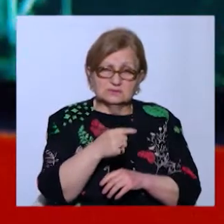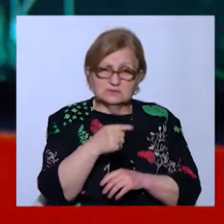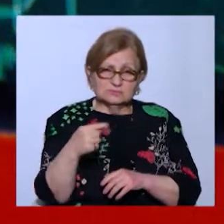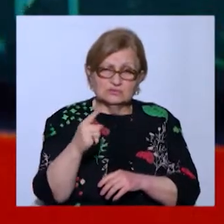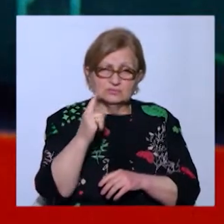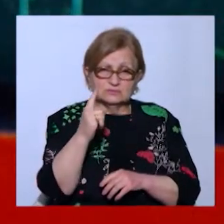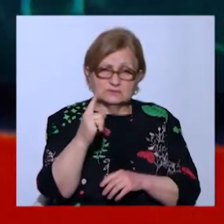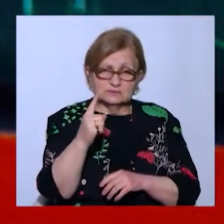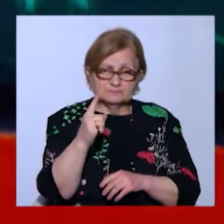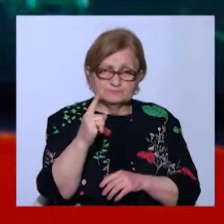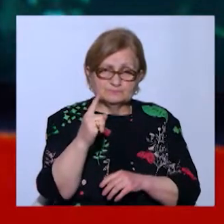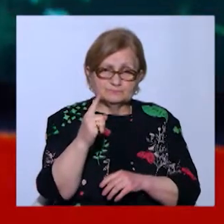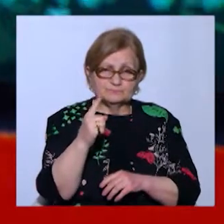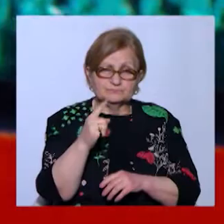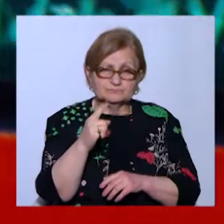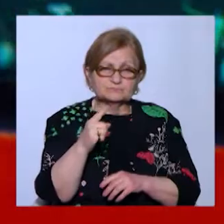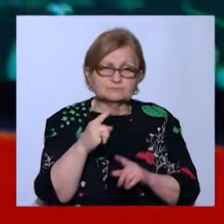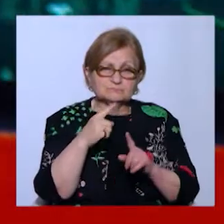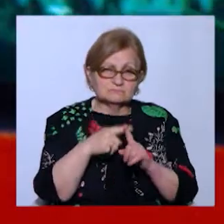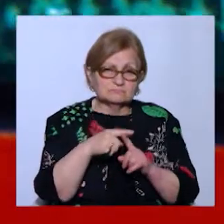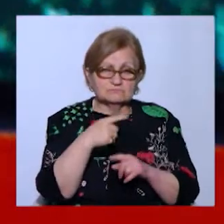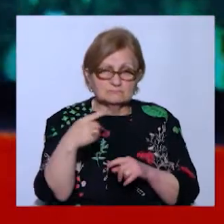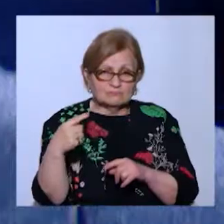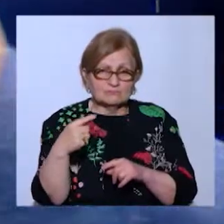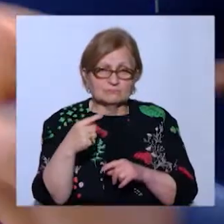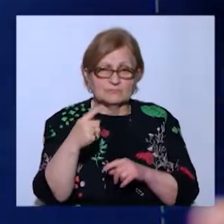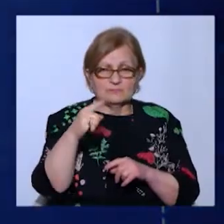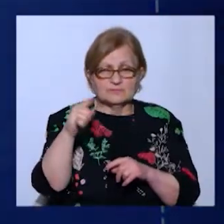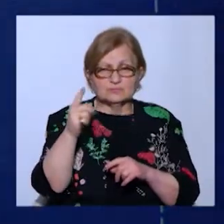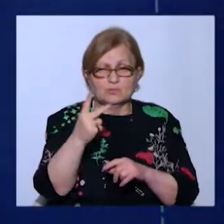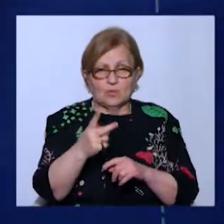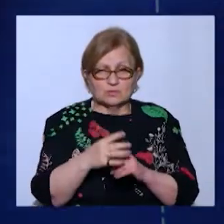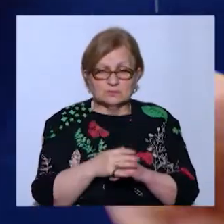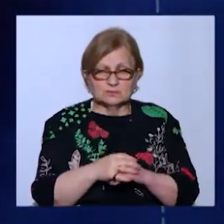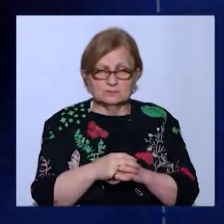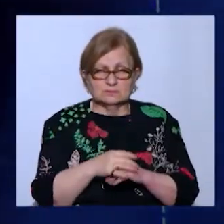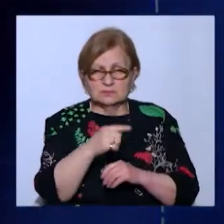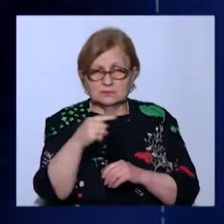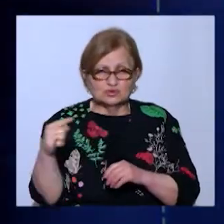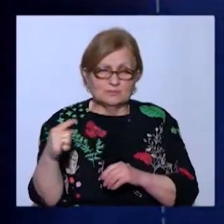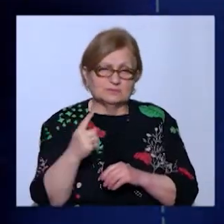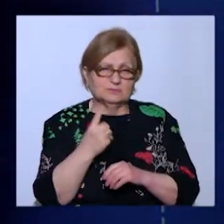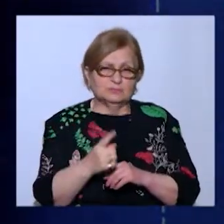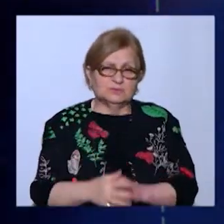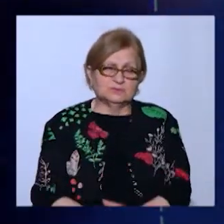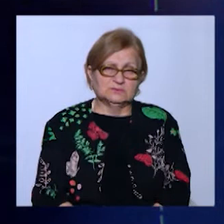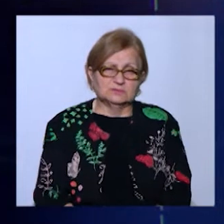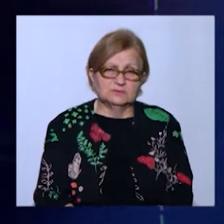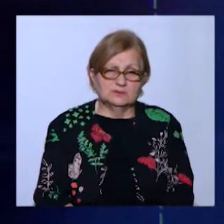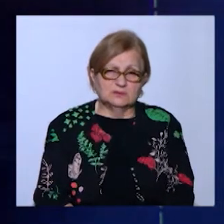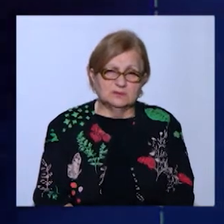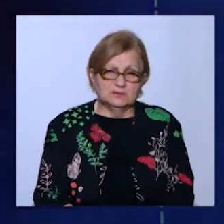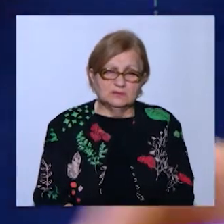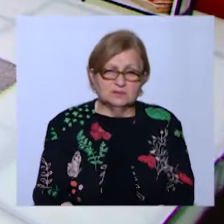- 1 - b მეორეც + - ფესვი 2-დან და ნუ შეფარდებული 1-დან. დაუბრუნდეთ